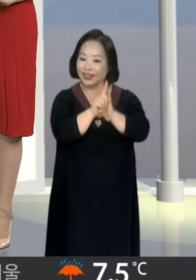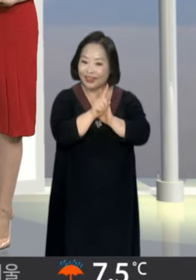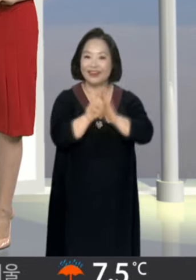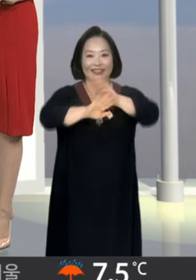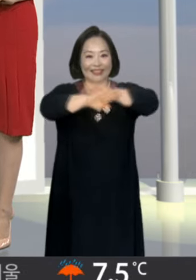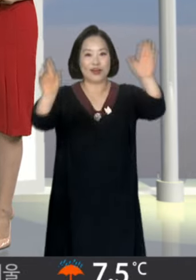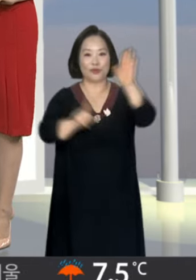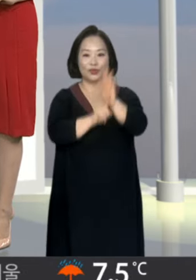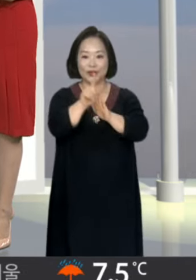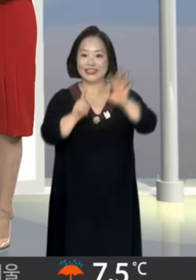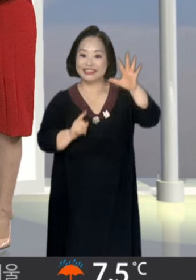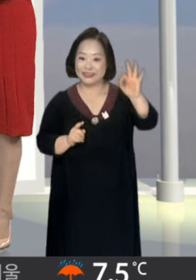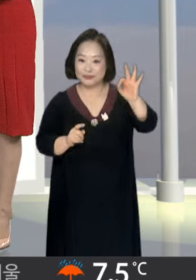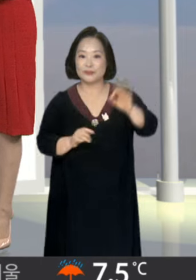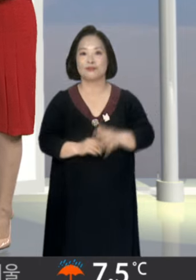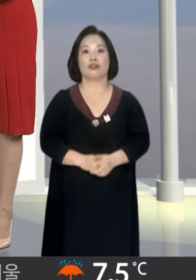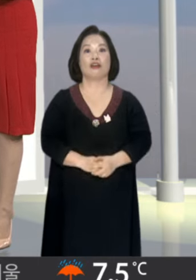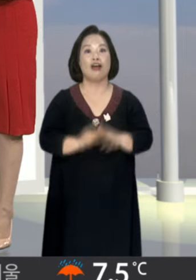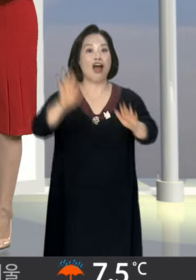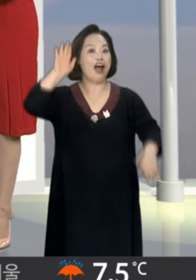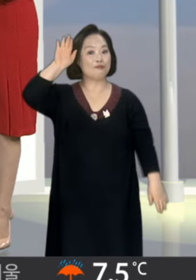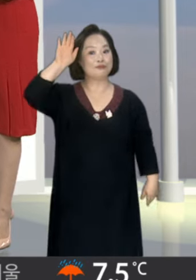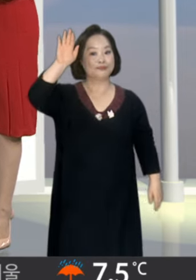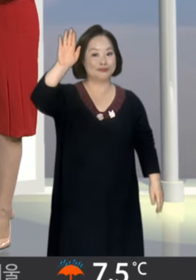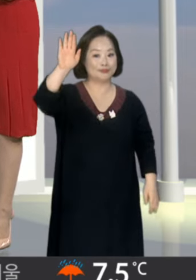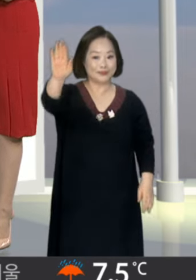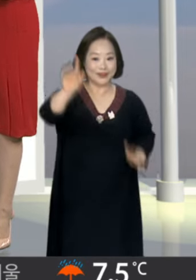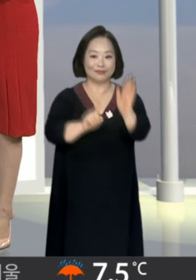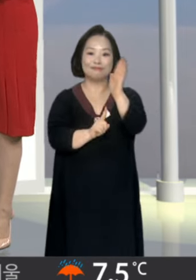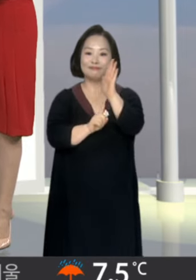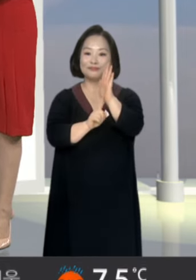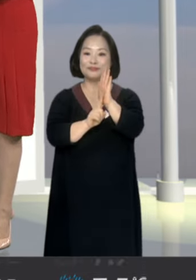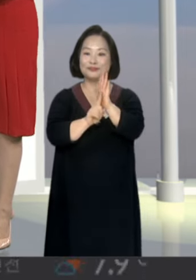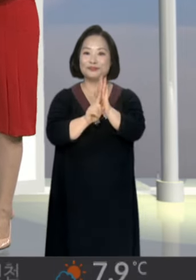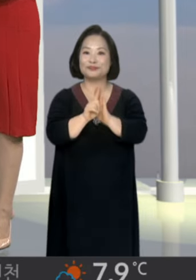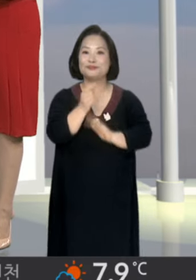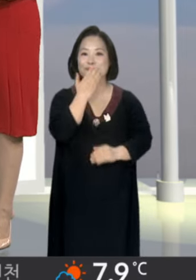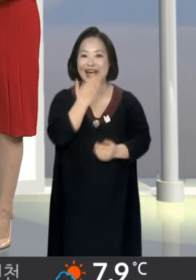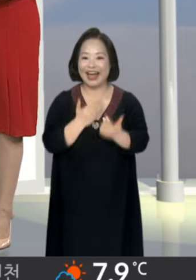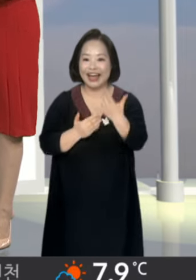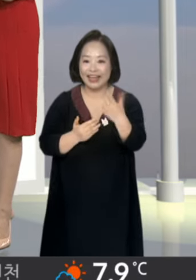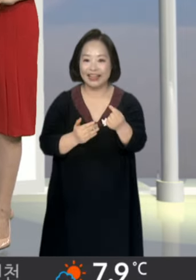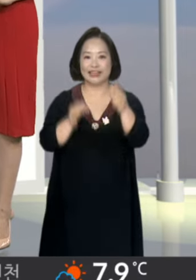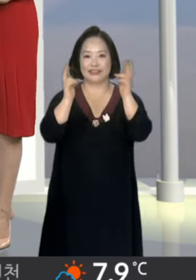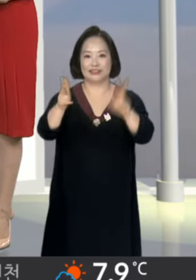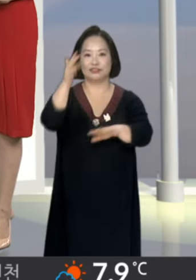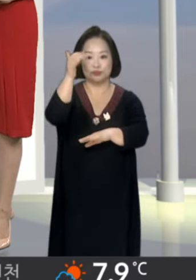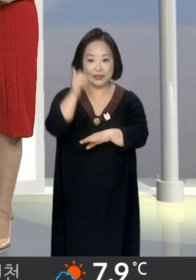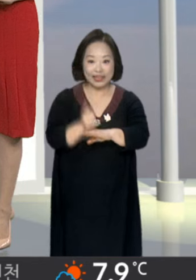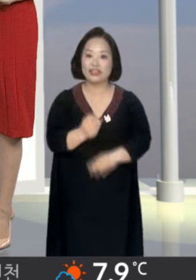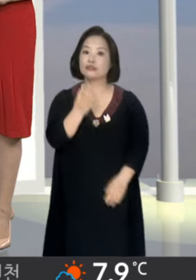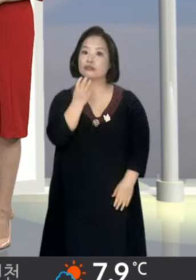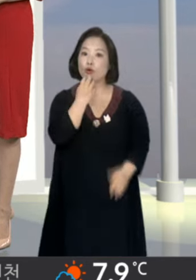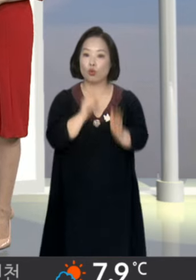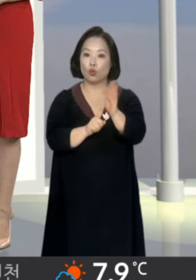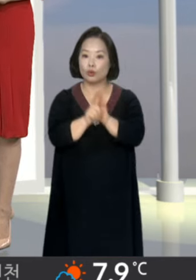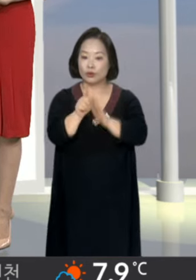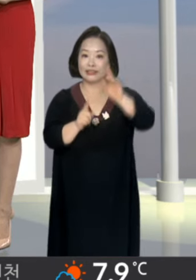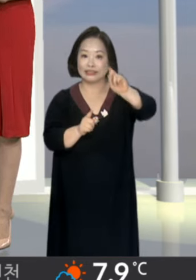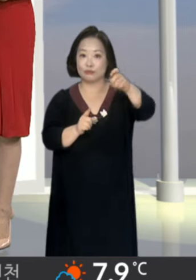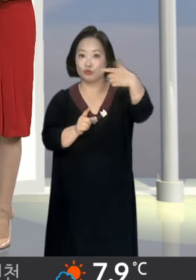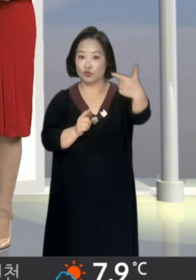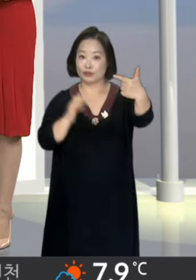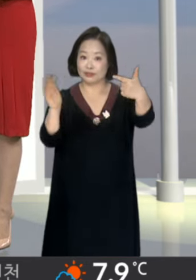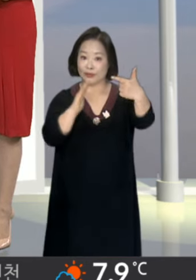낮 교는 10도를 기록했는데요 앞으로 기온은 나나리 오름새 보이겠습니다 다가오는 말에는 서울이